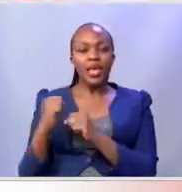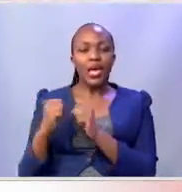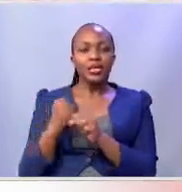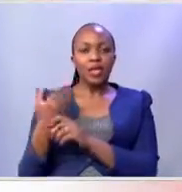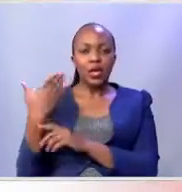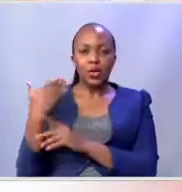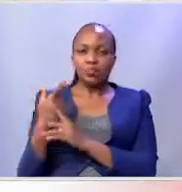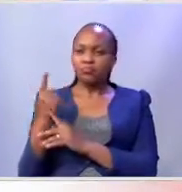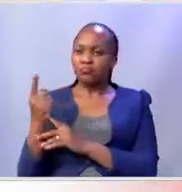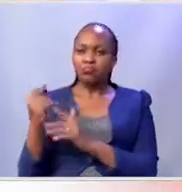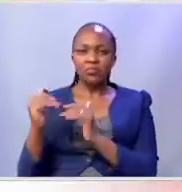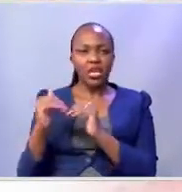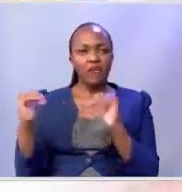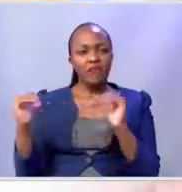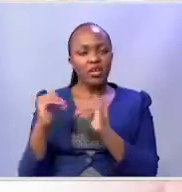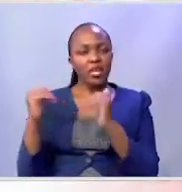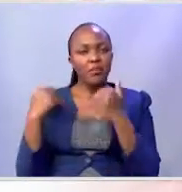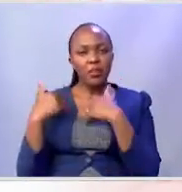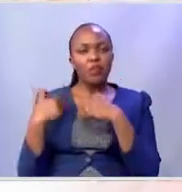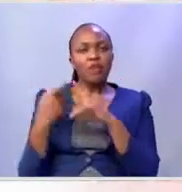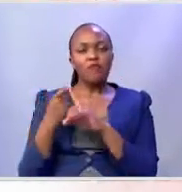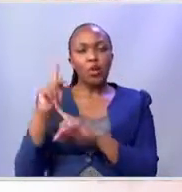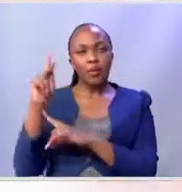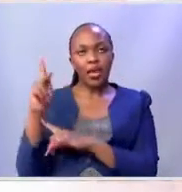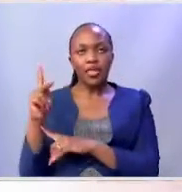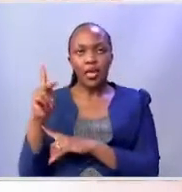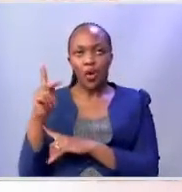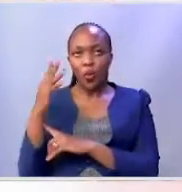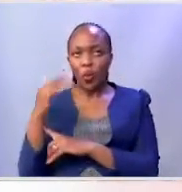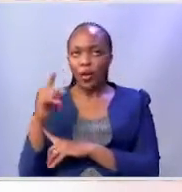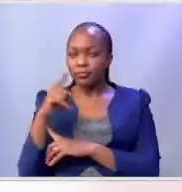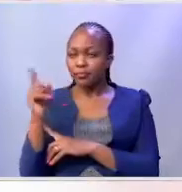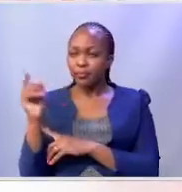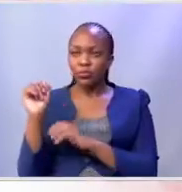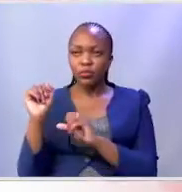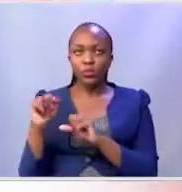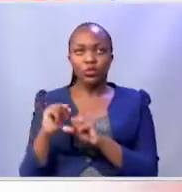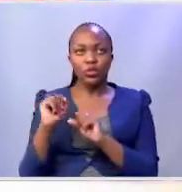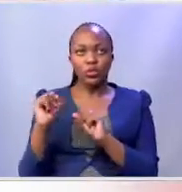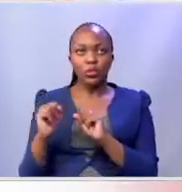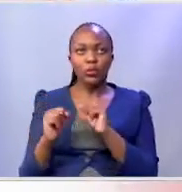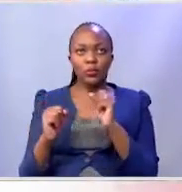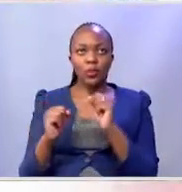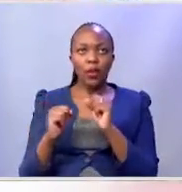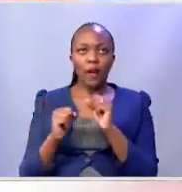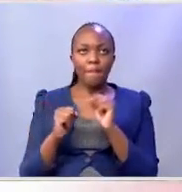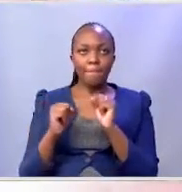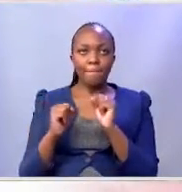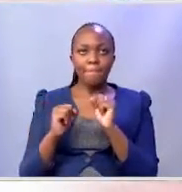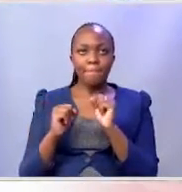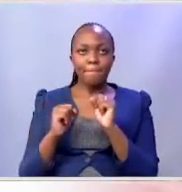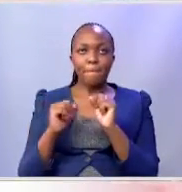They are dividing the people of Kenya so that they can perpetuate